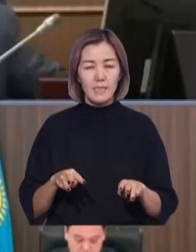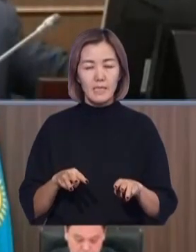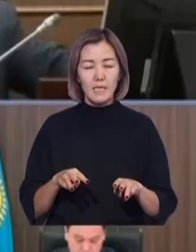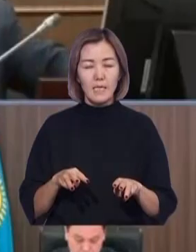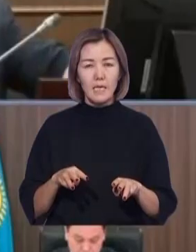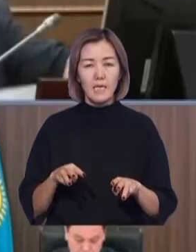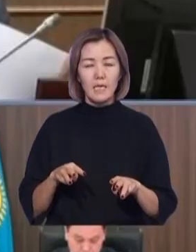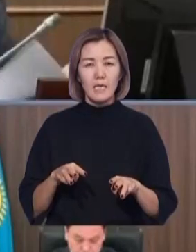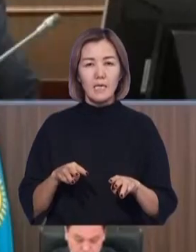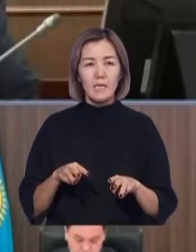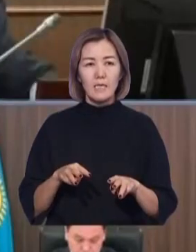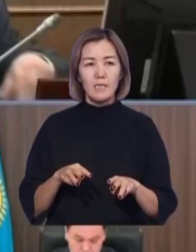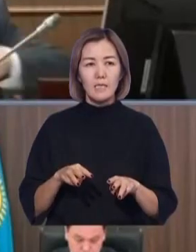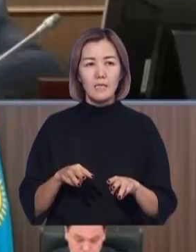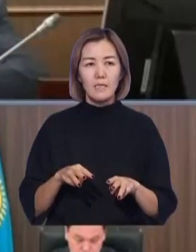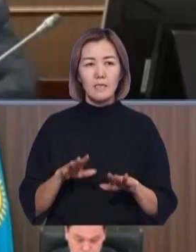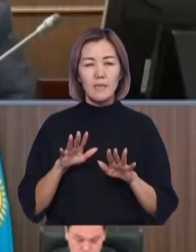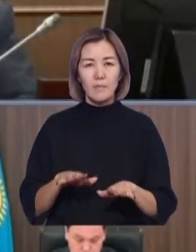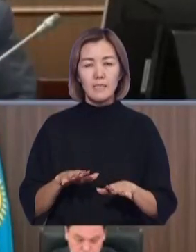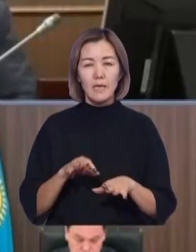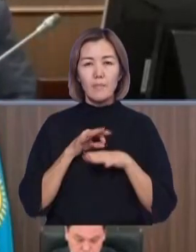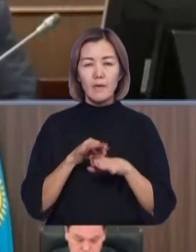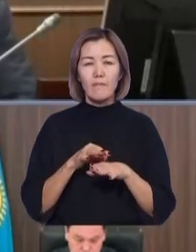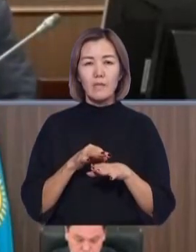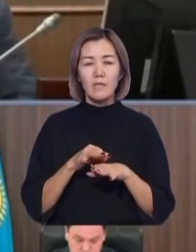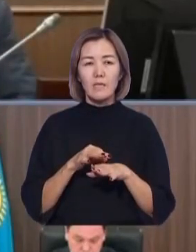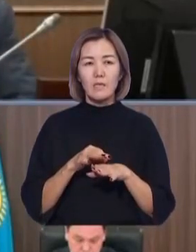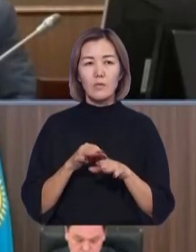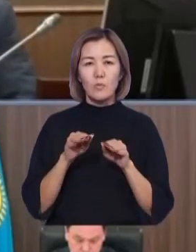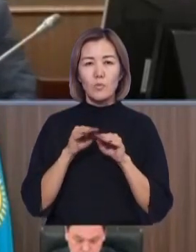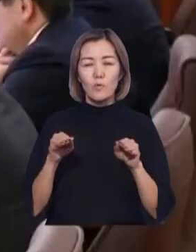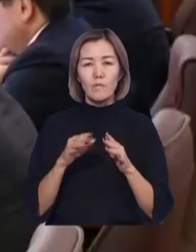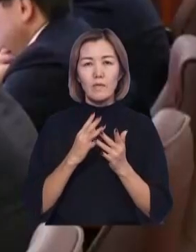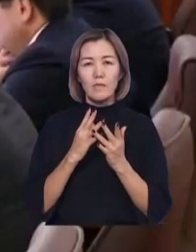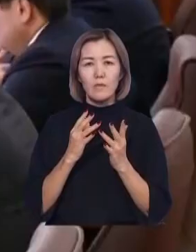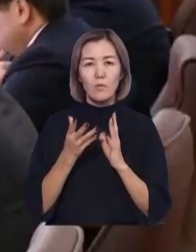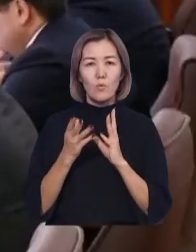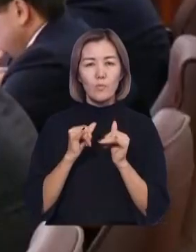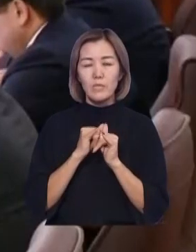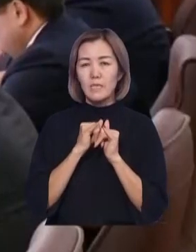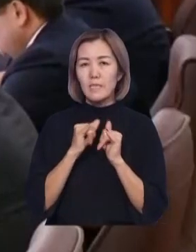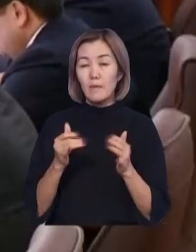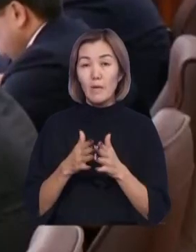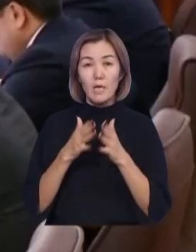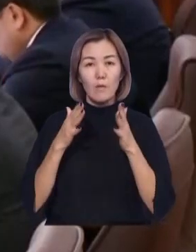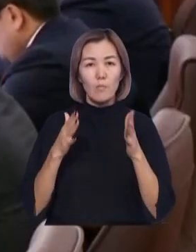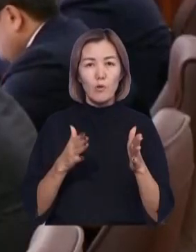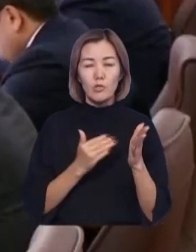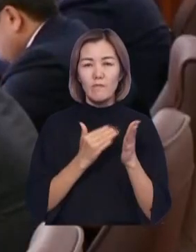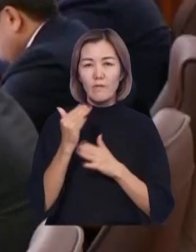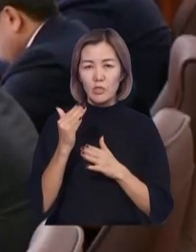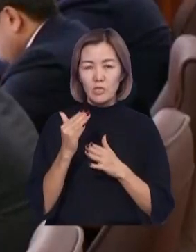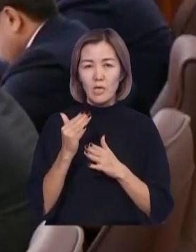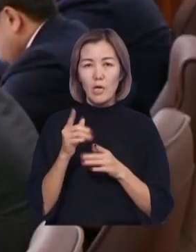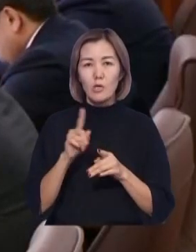если бы акимы и министры на местах проводили работу на должном уровне показатель экономического развития был бы на порядок выше